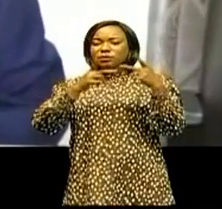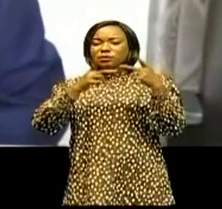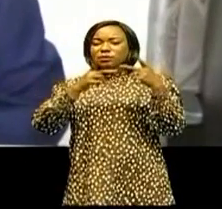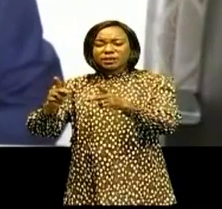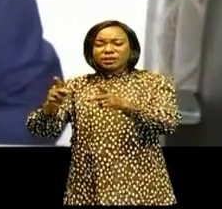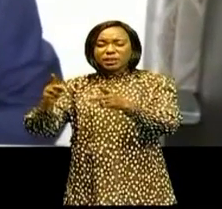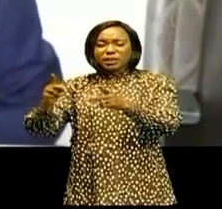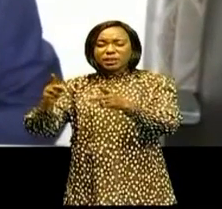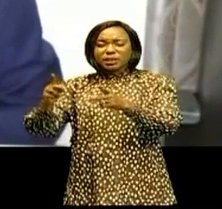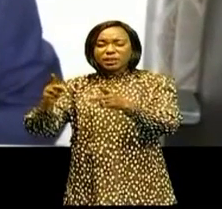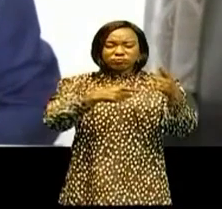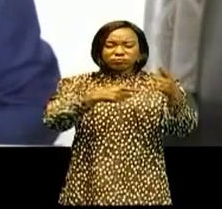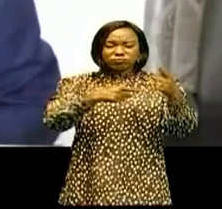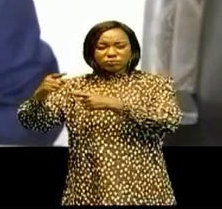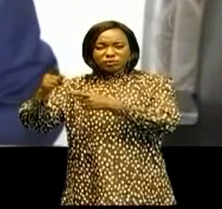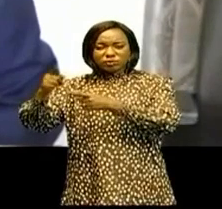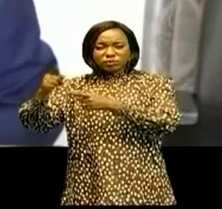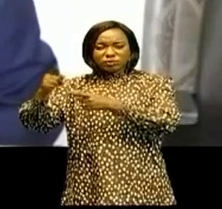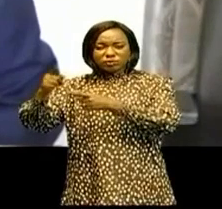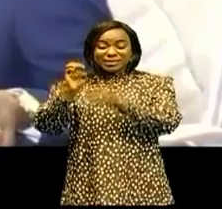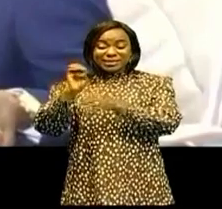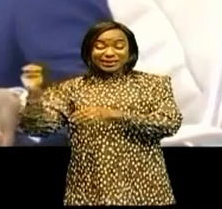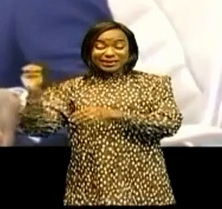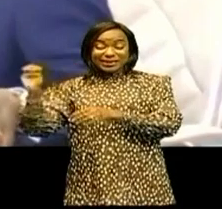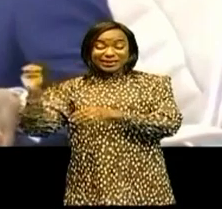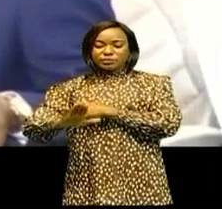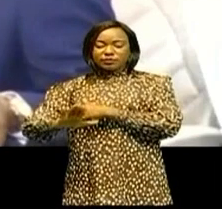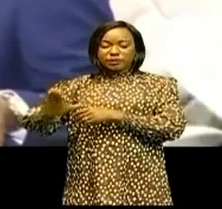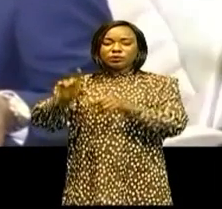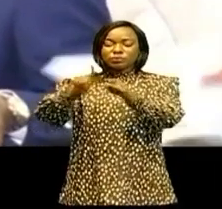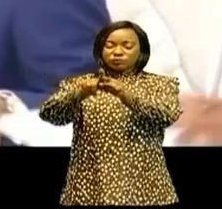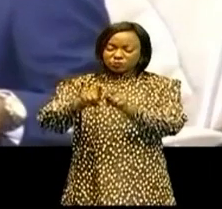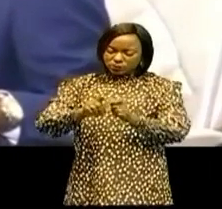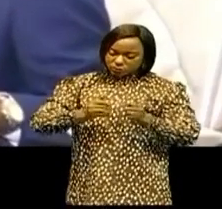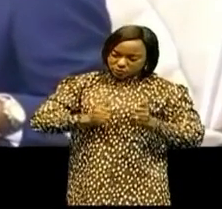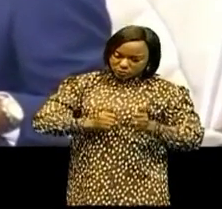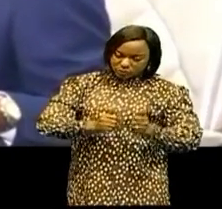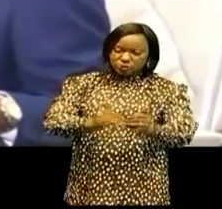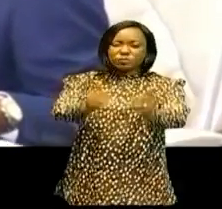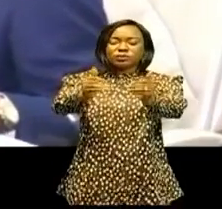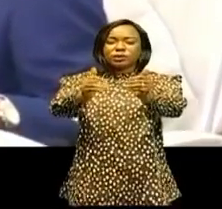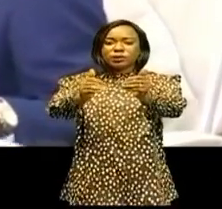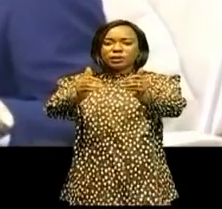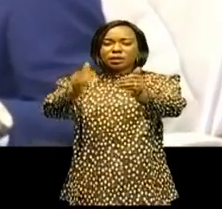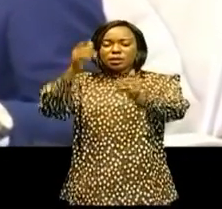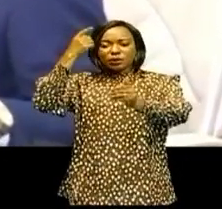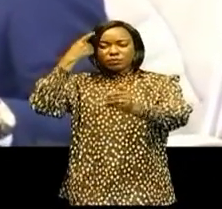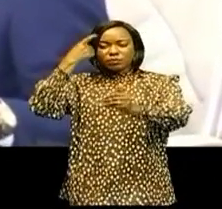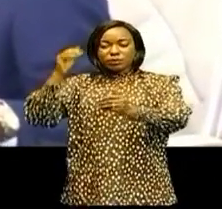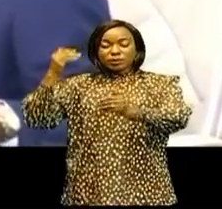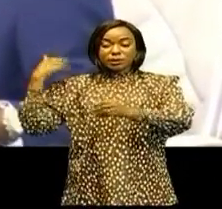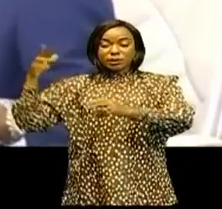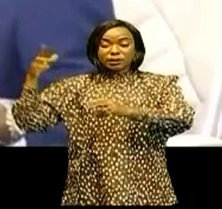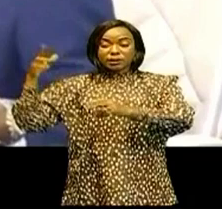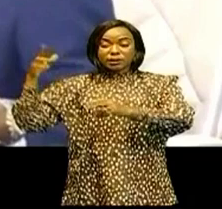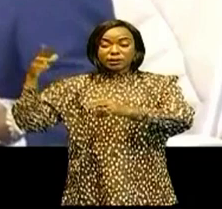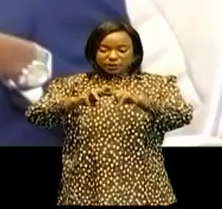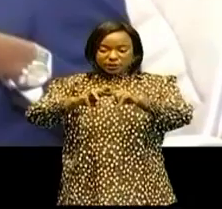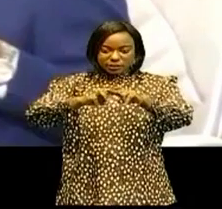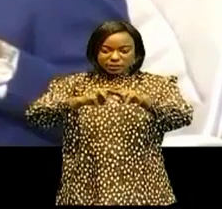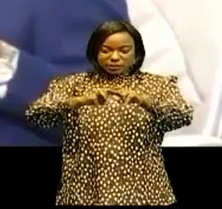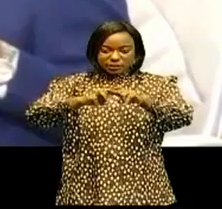d'insécurité enregistrés dans la partie est où se poursuivent les opérations militaires dans le cadre de l'état de